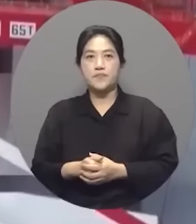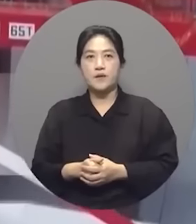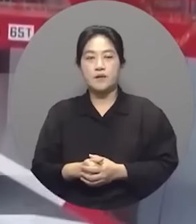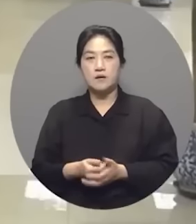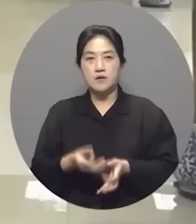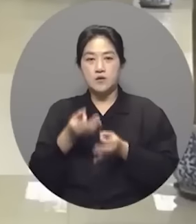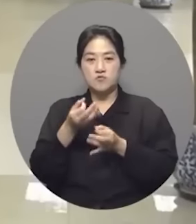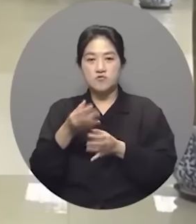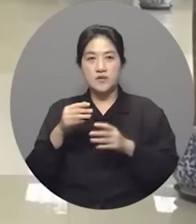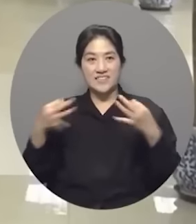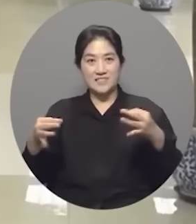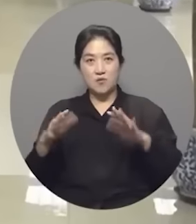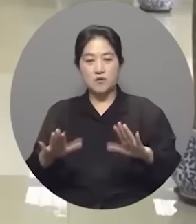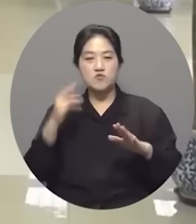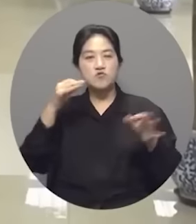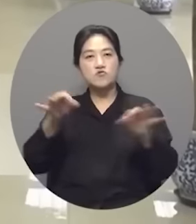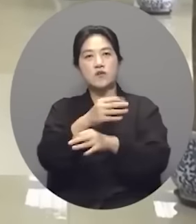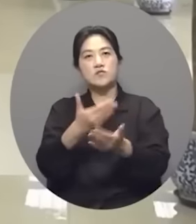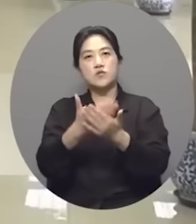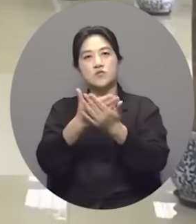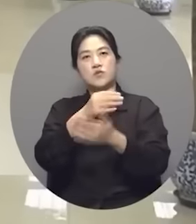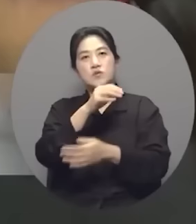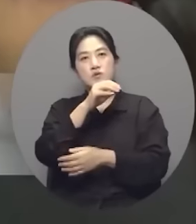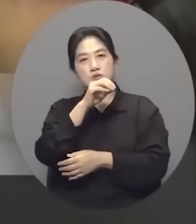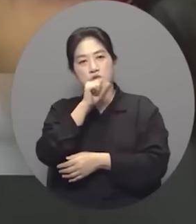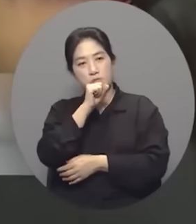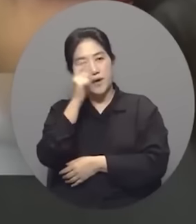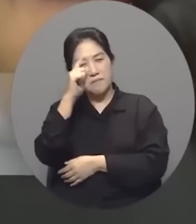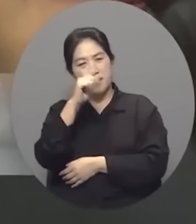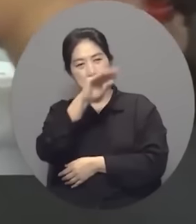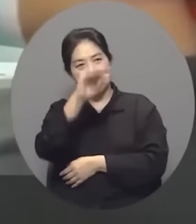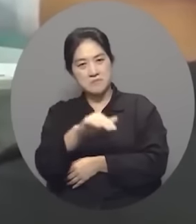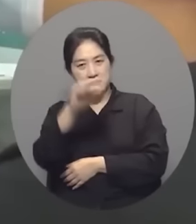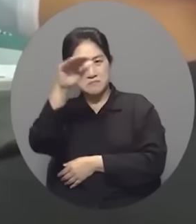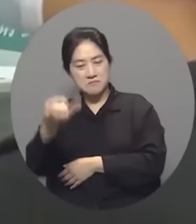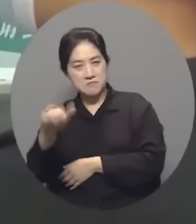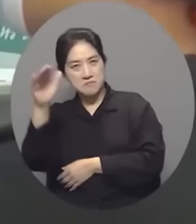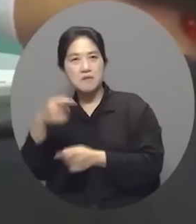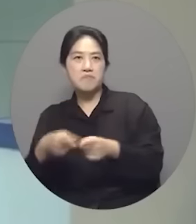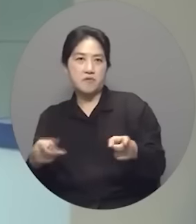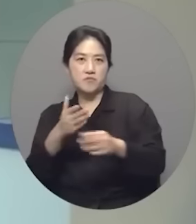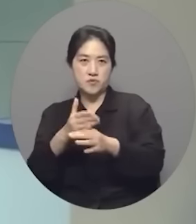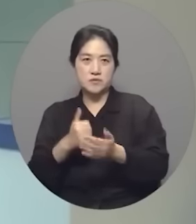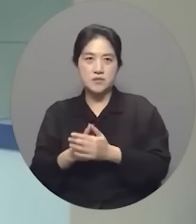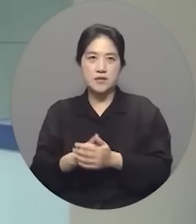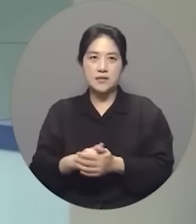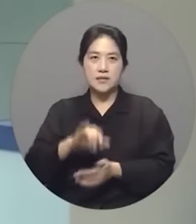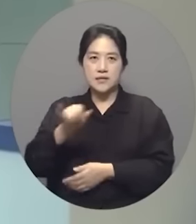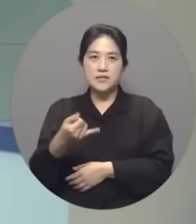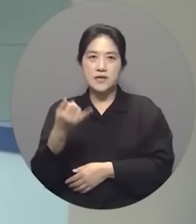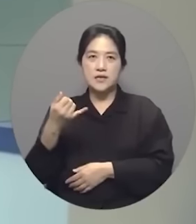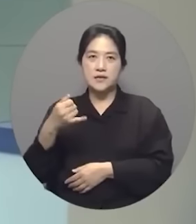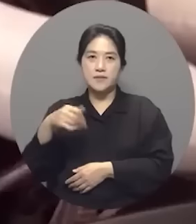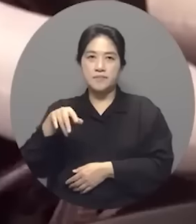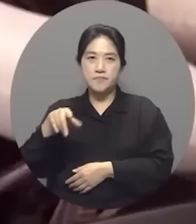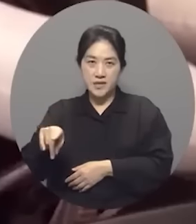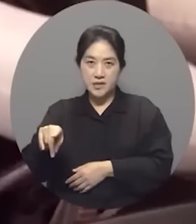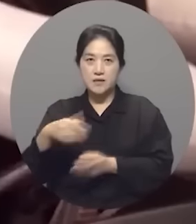줄었 중국 경제성장률 전망치를 줄줄히 낮추고 있습니다 JP 모건 체이스는